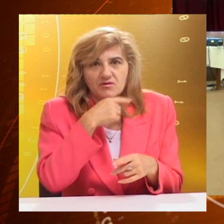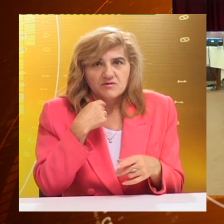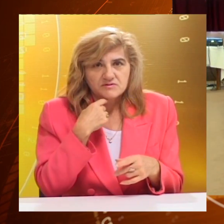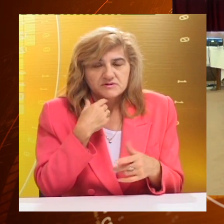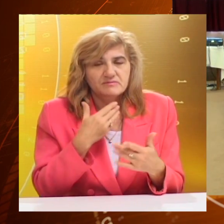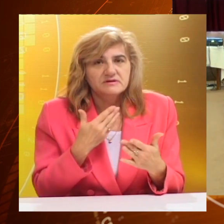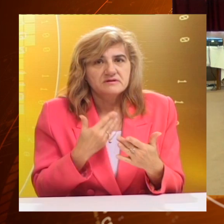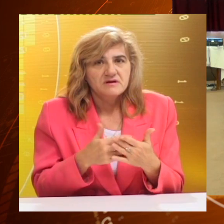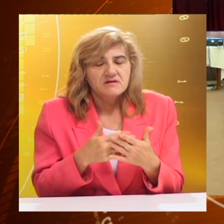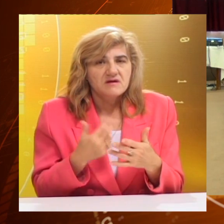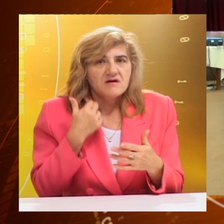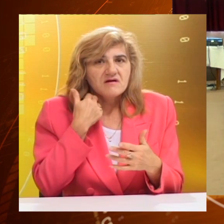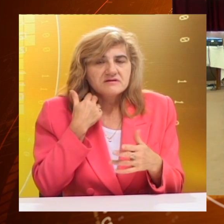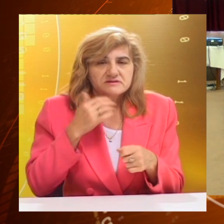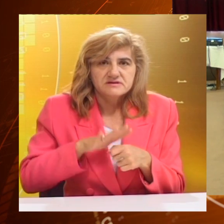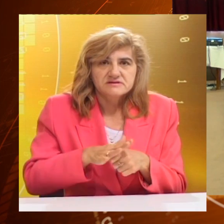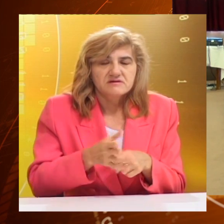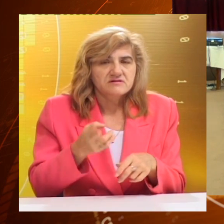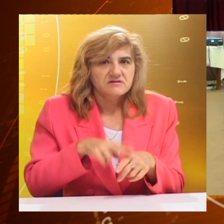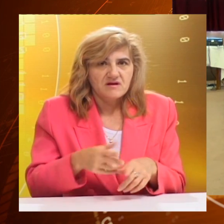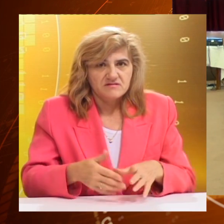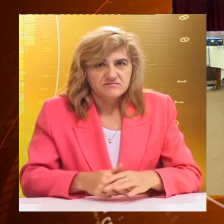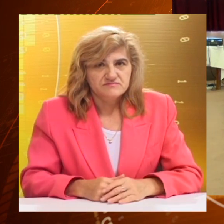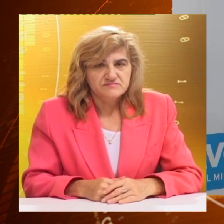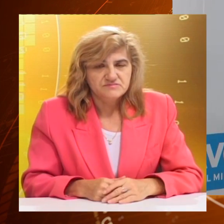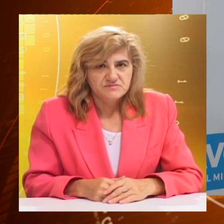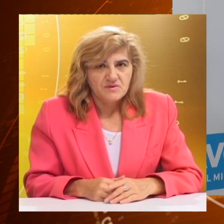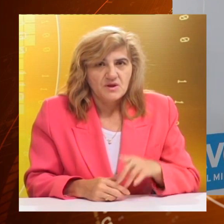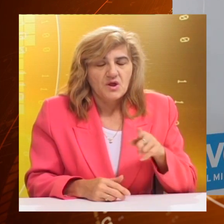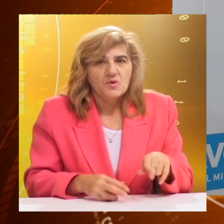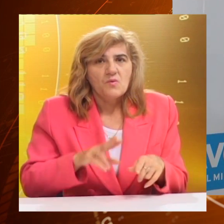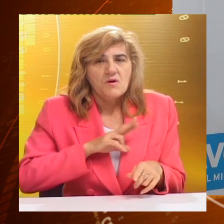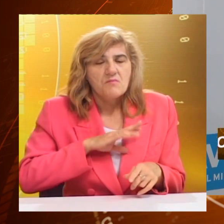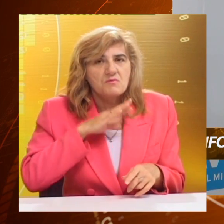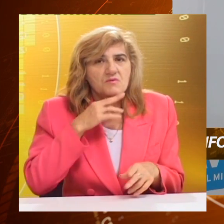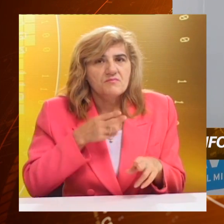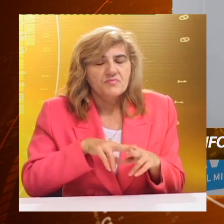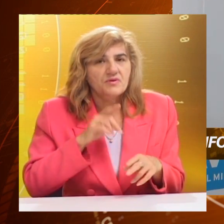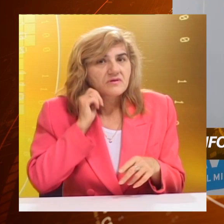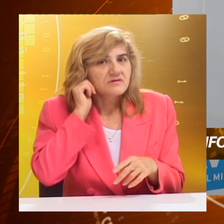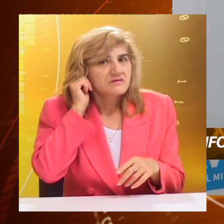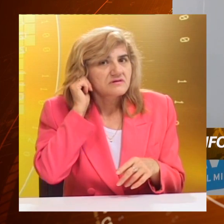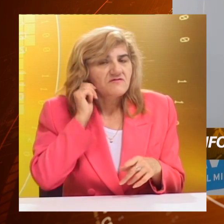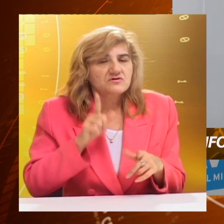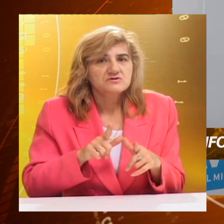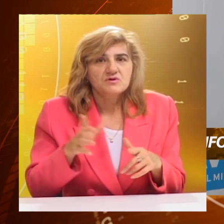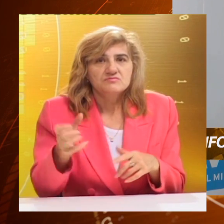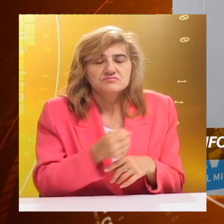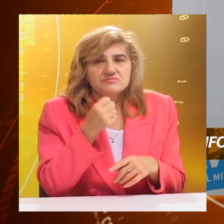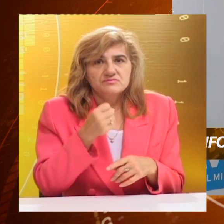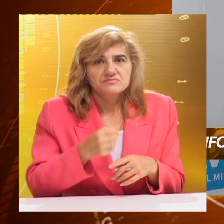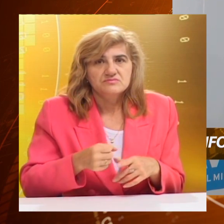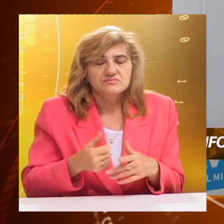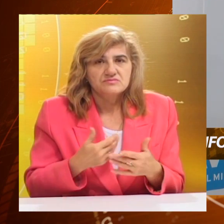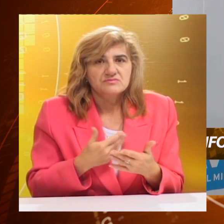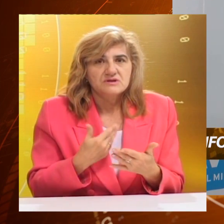Među registrovanim slučajevima dominirala je seksualna eksploatacija. Dakle, tu imamo devojčice koje dominiraju kao